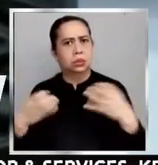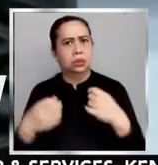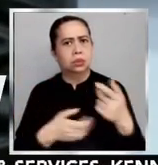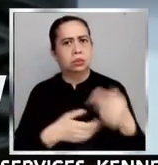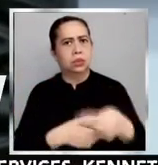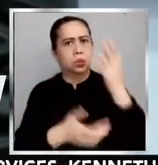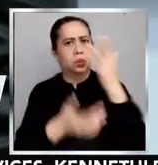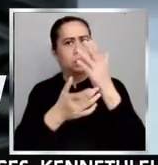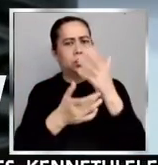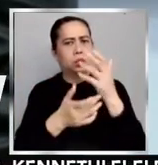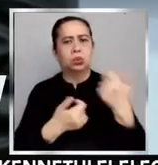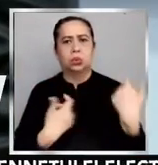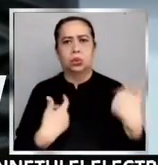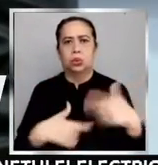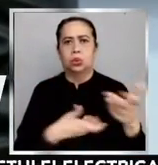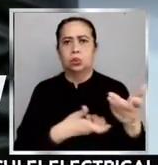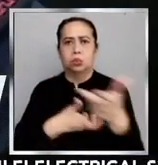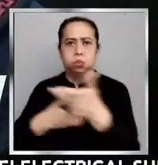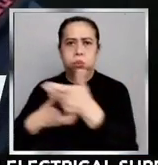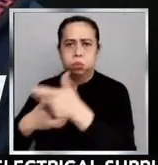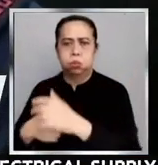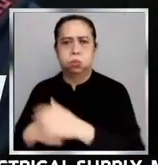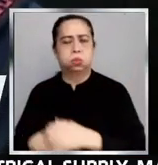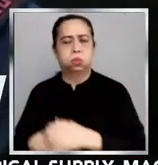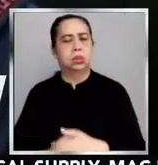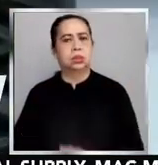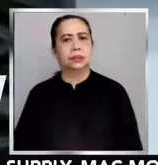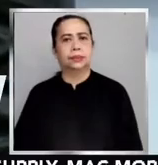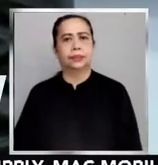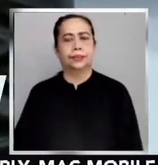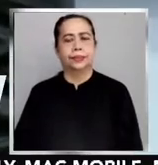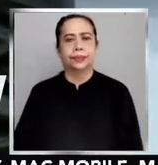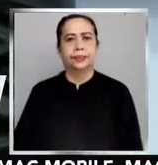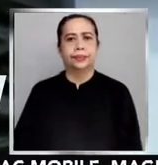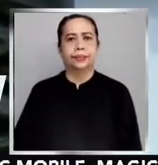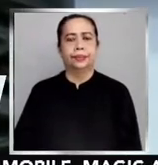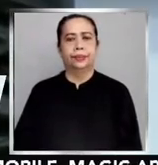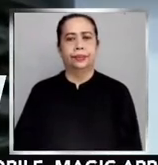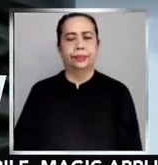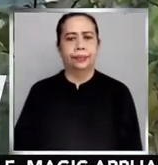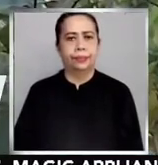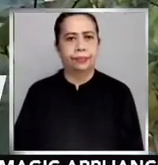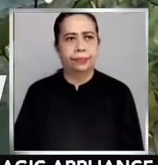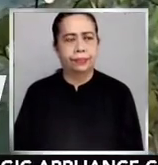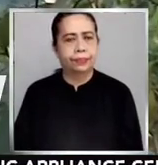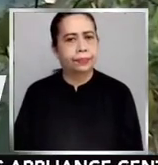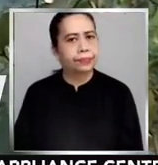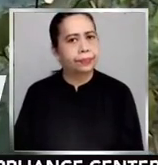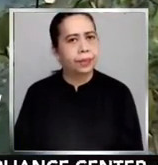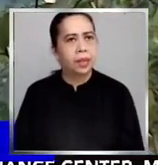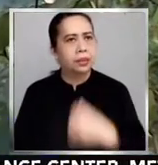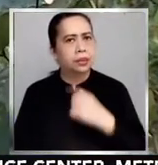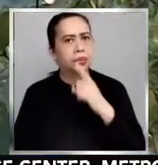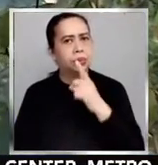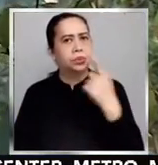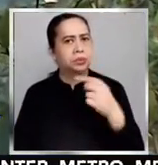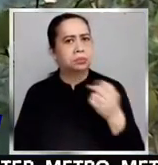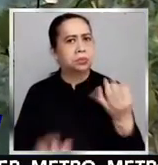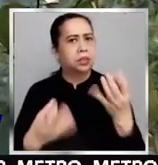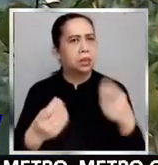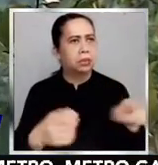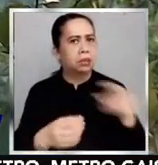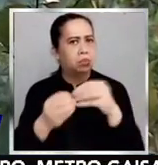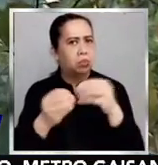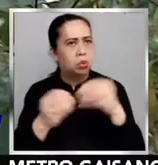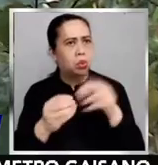ng high-powered firearms. There could be more. I could not answer kung marami pa sila. Hindi pa masabi ng PNP